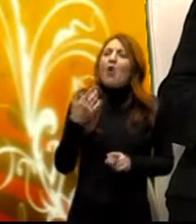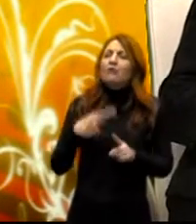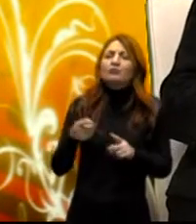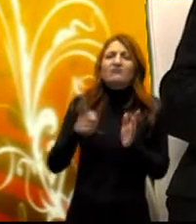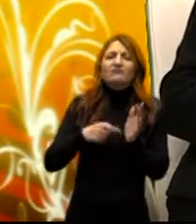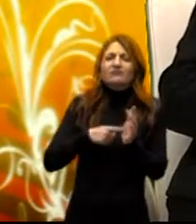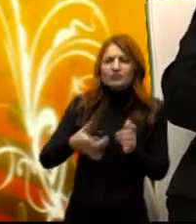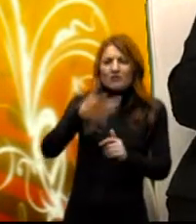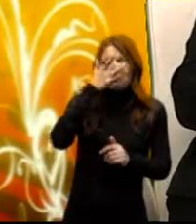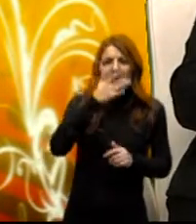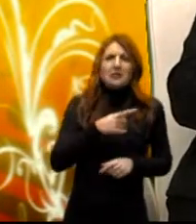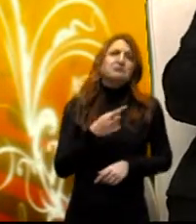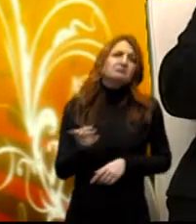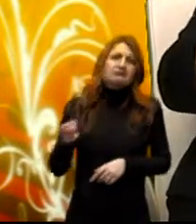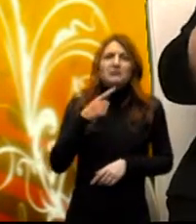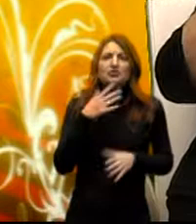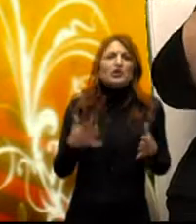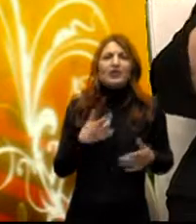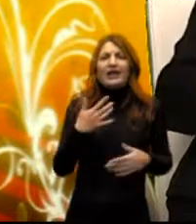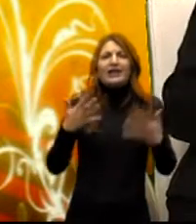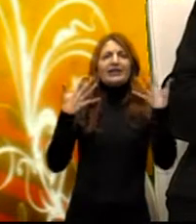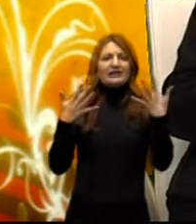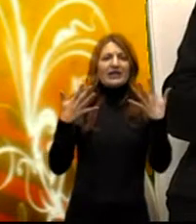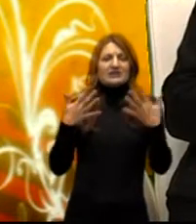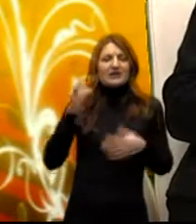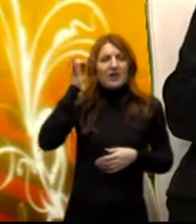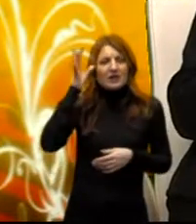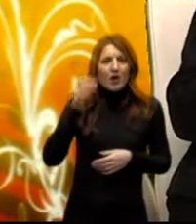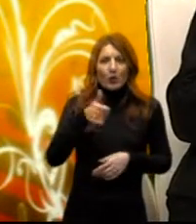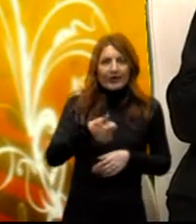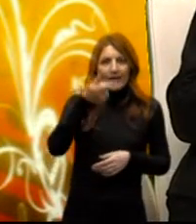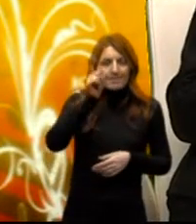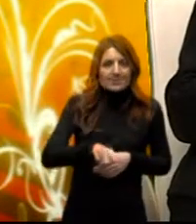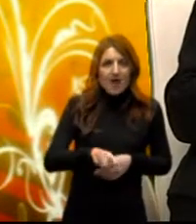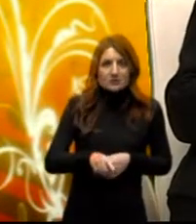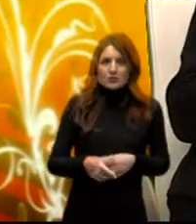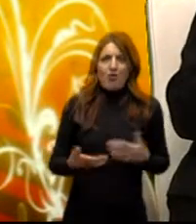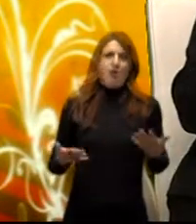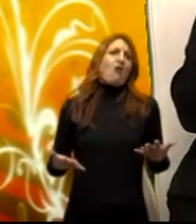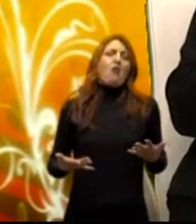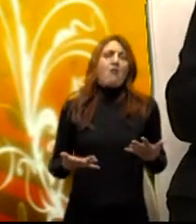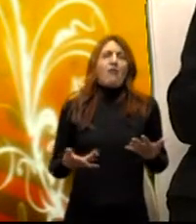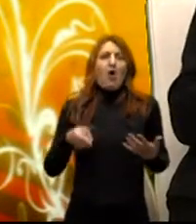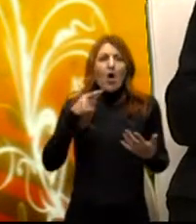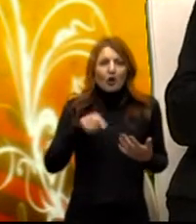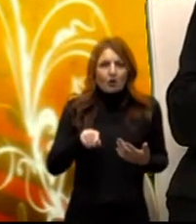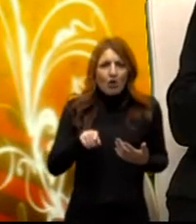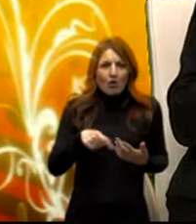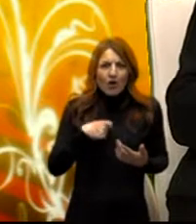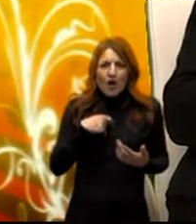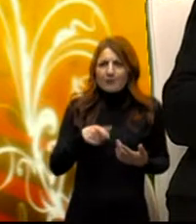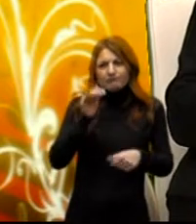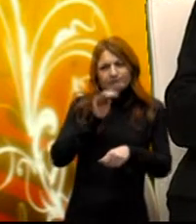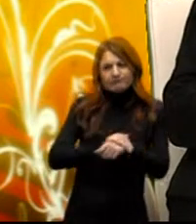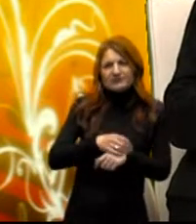glava? Pa boli me recimo 10 dana u mjesecu. Sad smo već došli do jednog pojma koji bi ja ovako